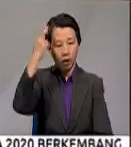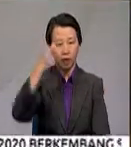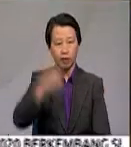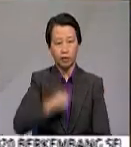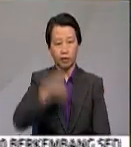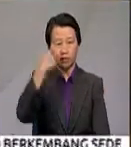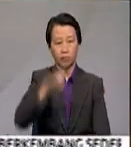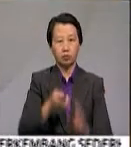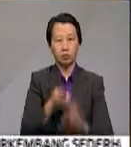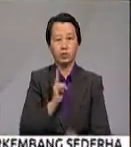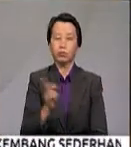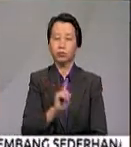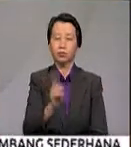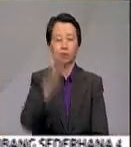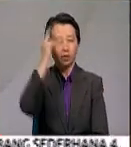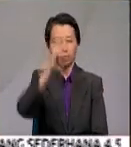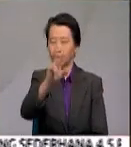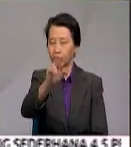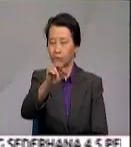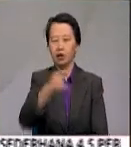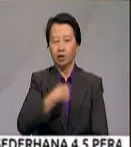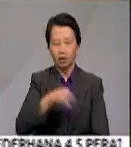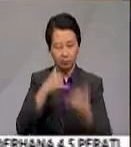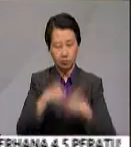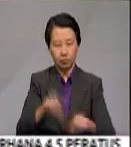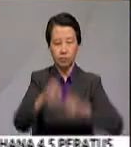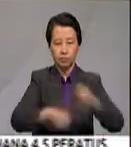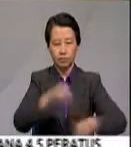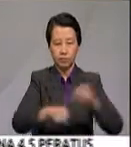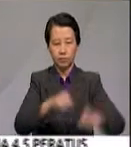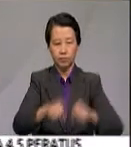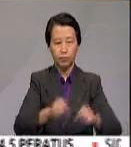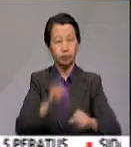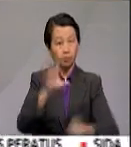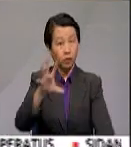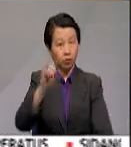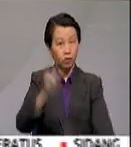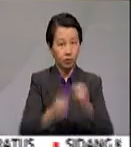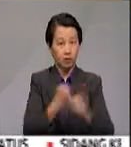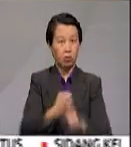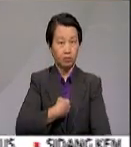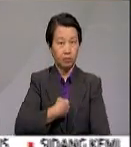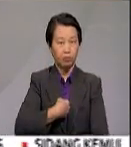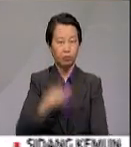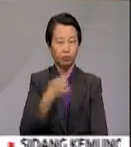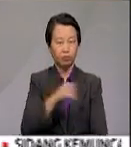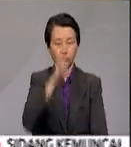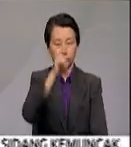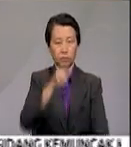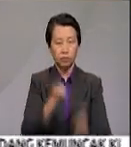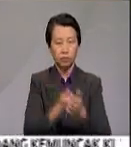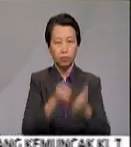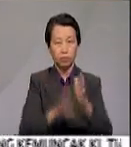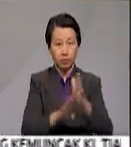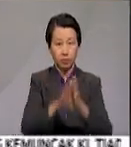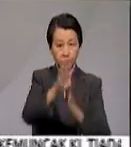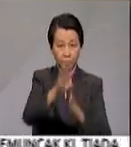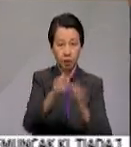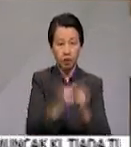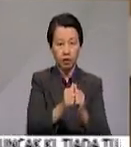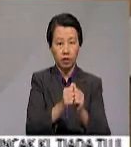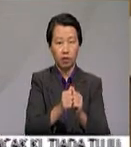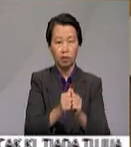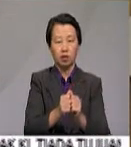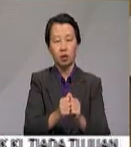saya katakan mereka paling bagus, tapi ikutkan prestasi dulu dengan